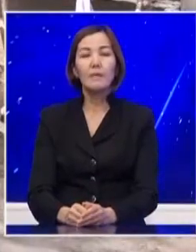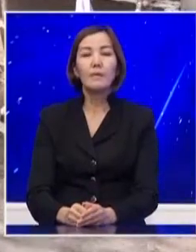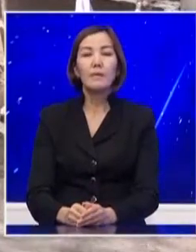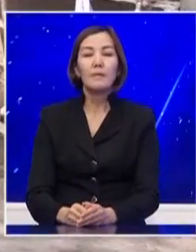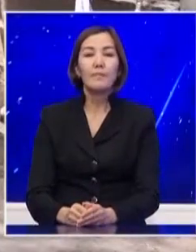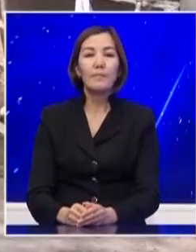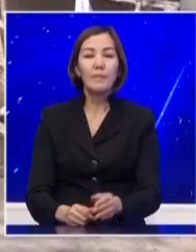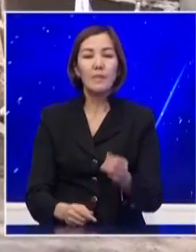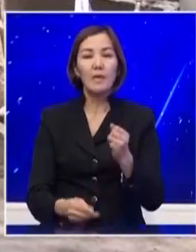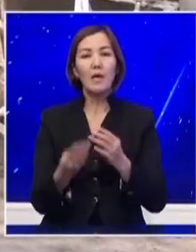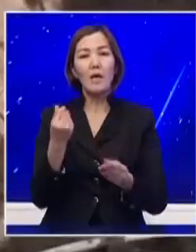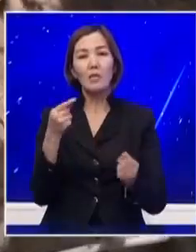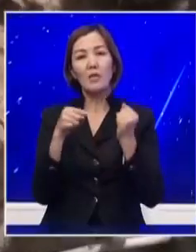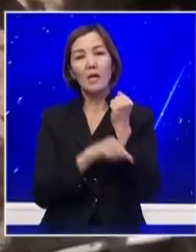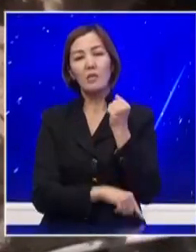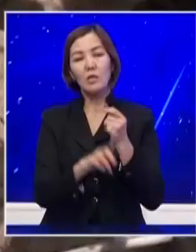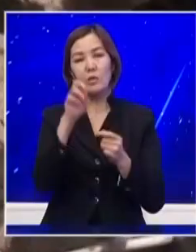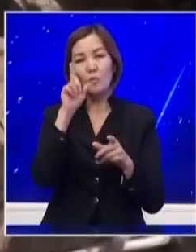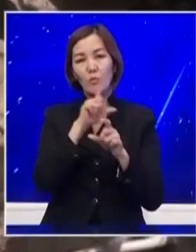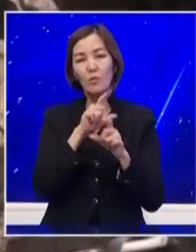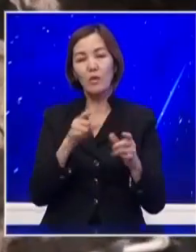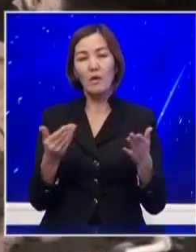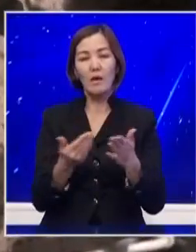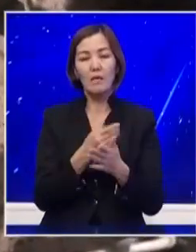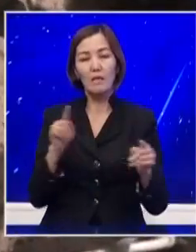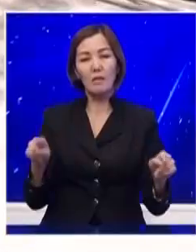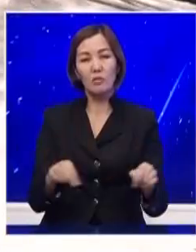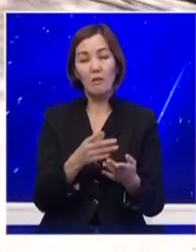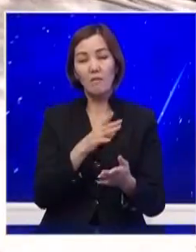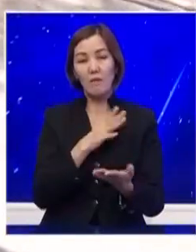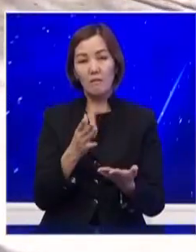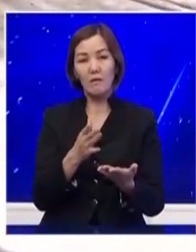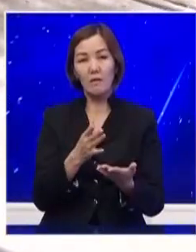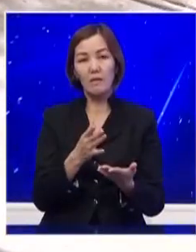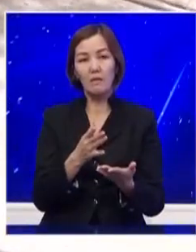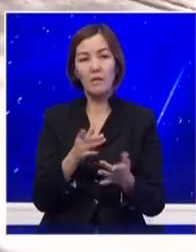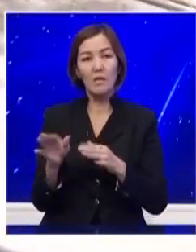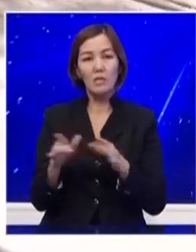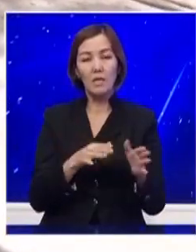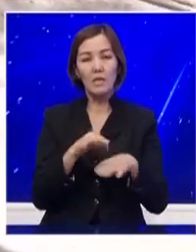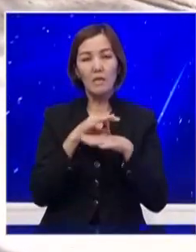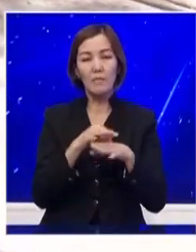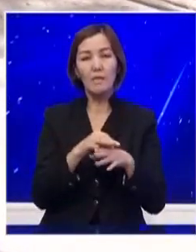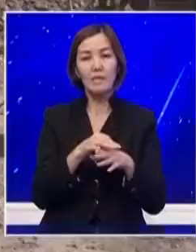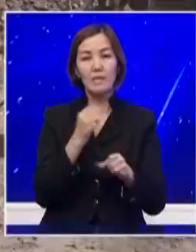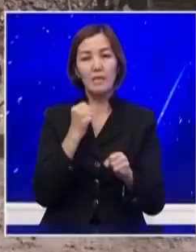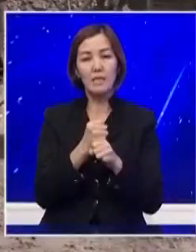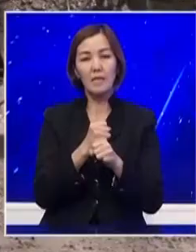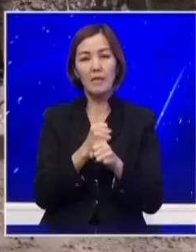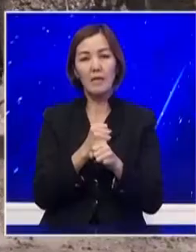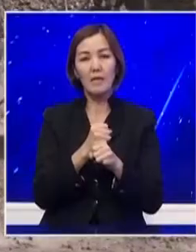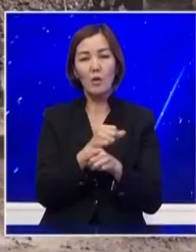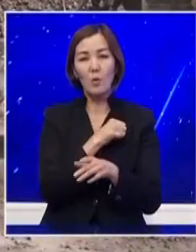Осылайша антикордың араласуымен жұмыс 2 жылдан кейін қайта жанданды. Қазіргі таңда атқарылған шаралармен барысы тікелей аталған